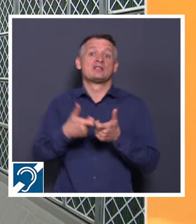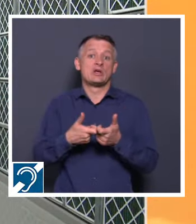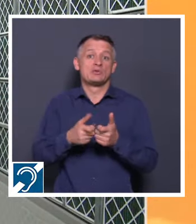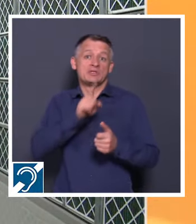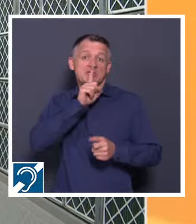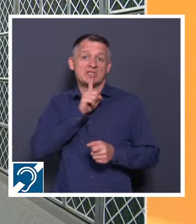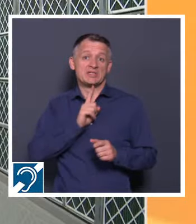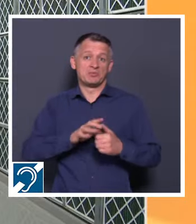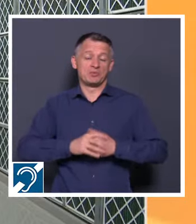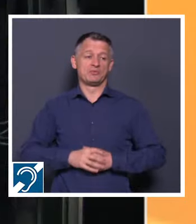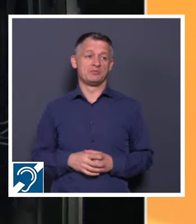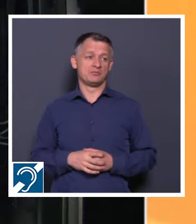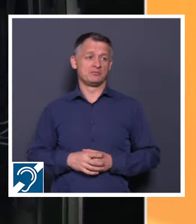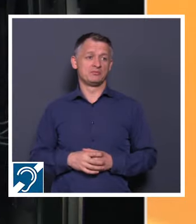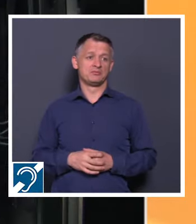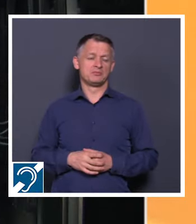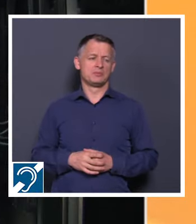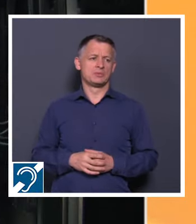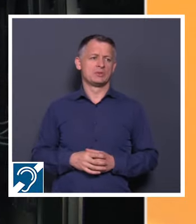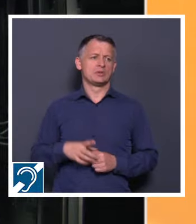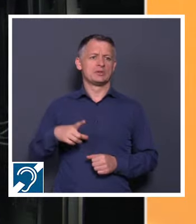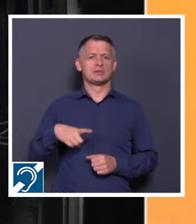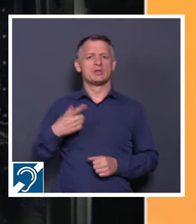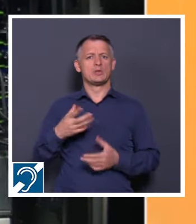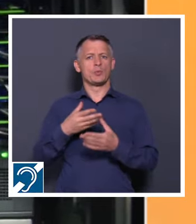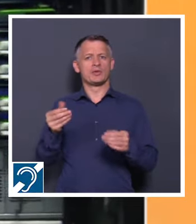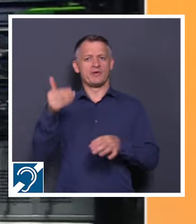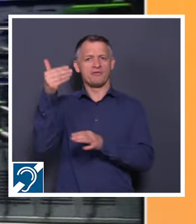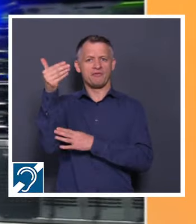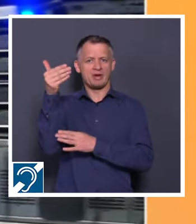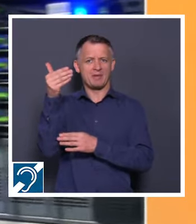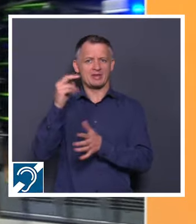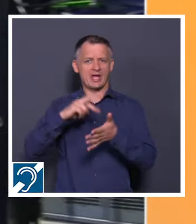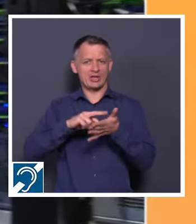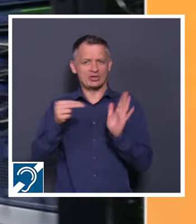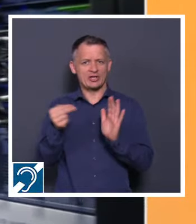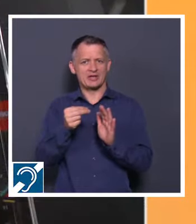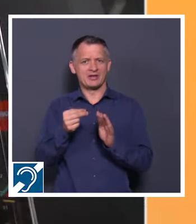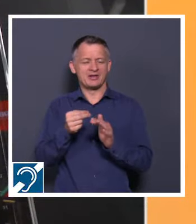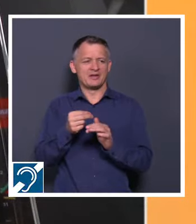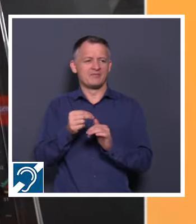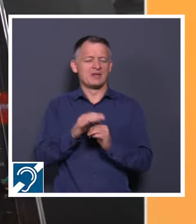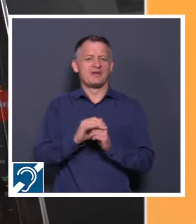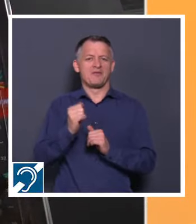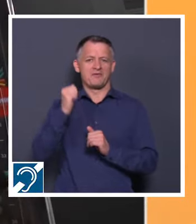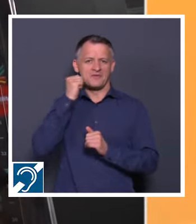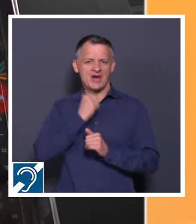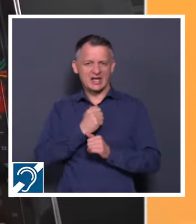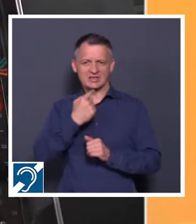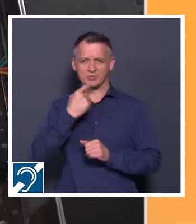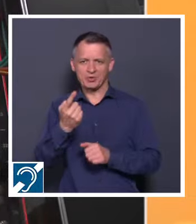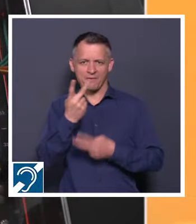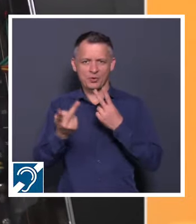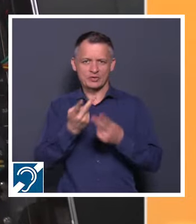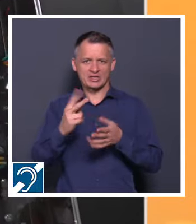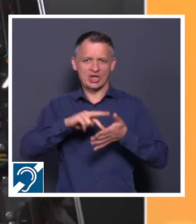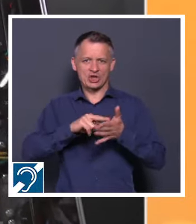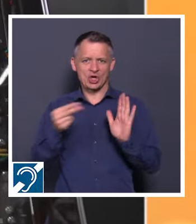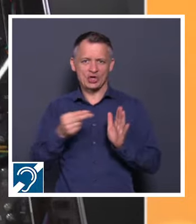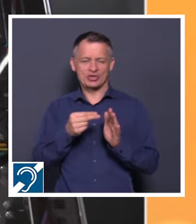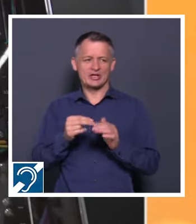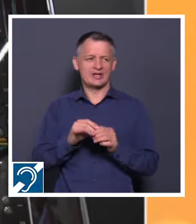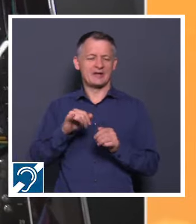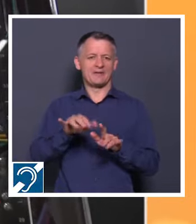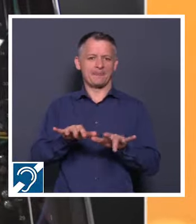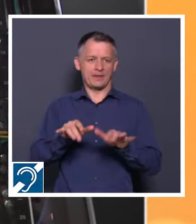Sunt multe firme de tehnologie care pretind că folosesc inteligența artificială, dar atenție, cuvântul de bază este